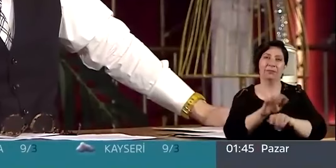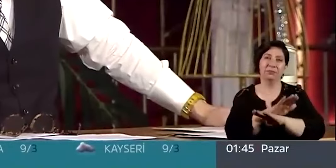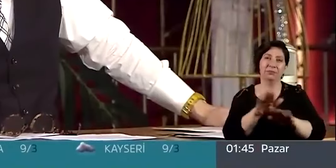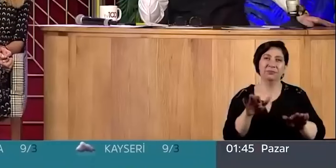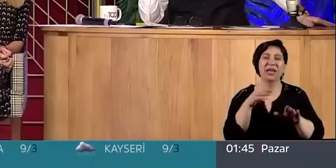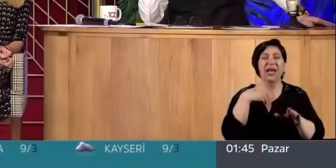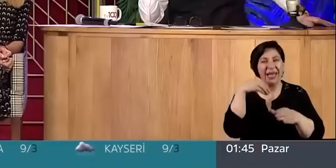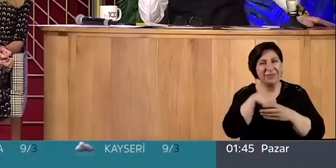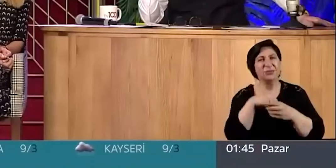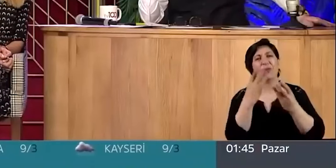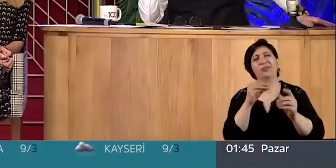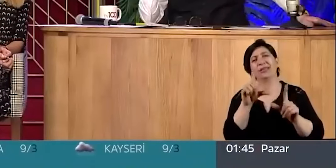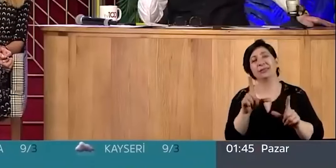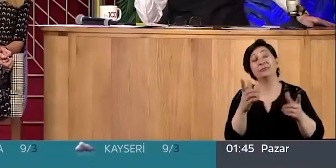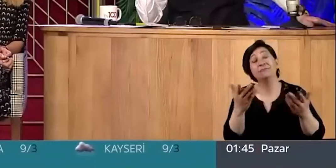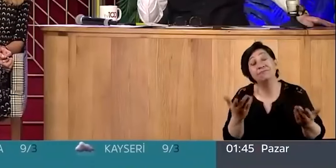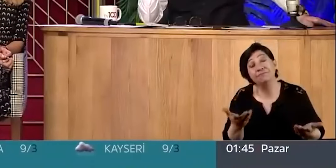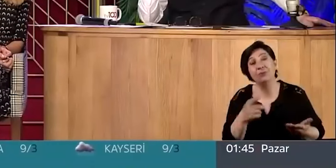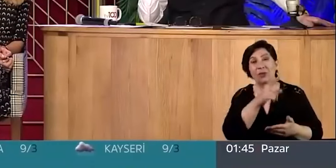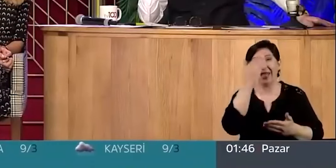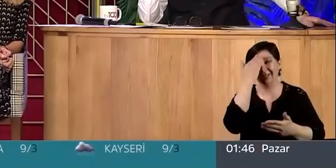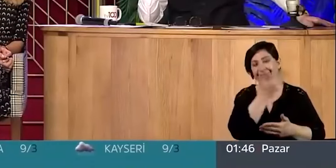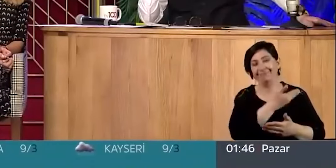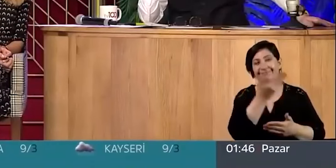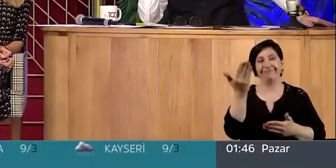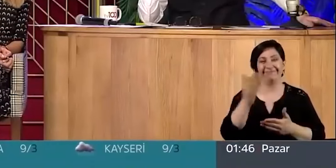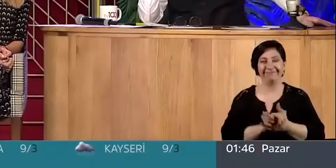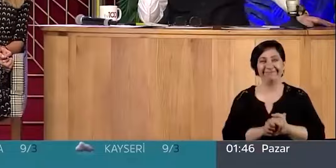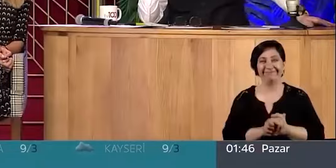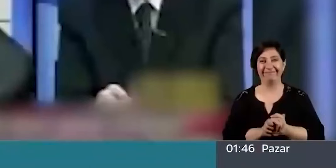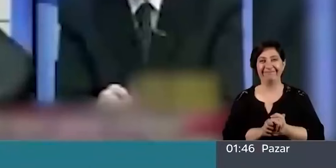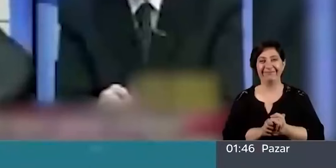bence hiç iyi olmadı ama velakin hadi onlara da bir selam çakalım buyursunlar.